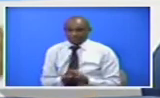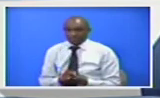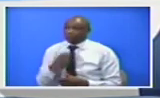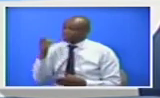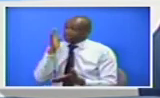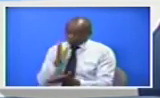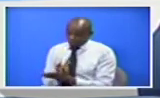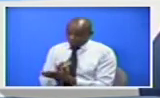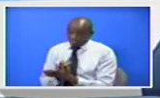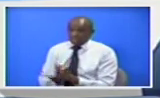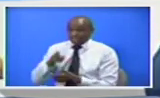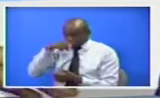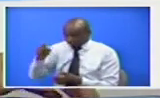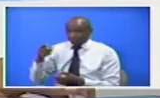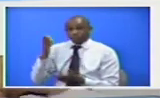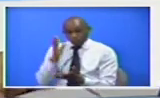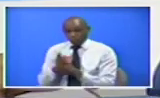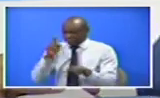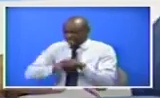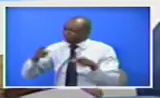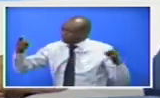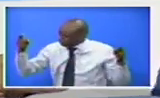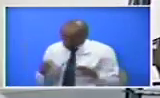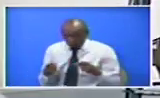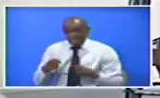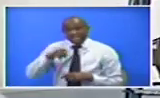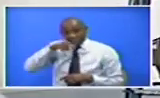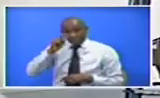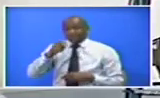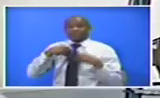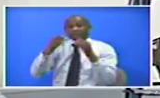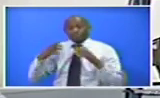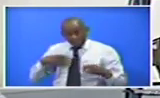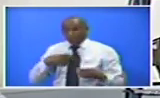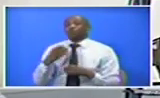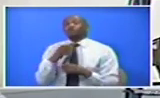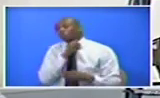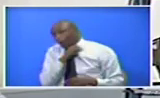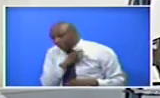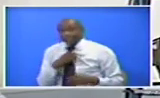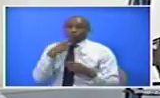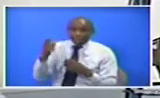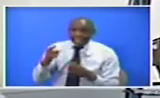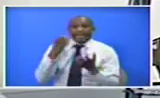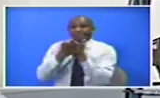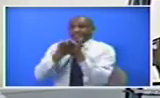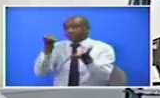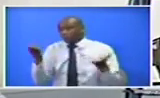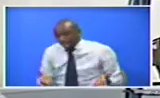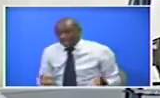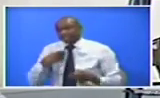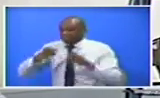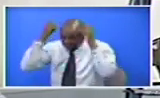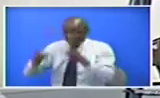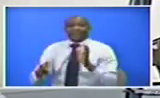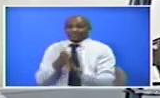kweli wamefinywa kabisa na wakati. Hawajapatia watu nafasi ya kujitetea, nafasi ya kulete ushahidi. Kwa hivyo ni kuamua